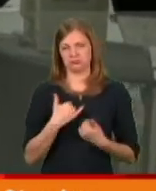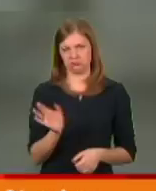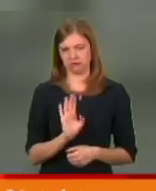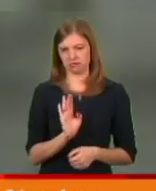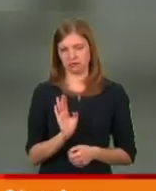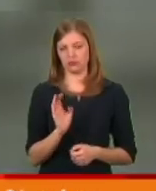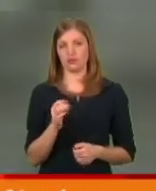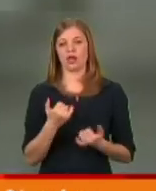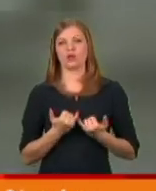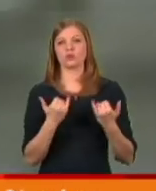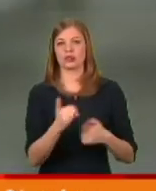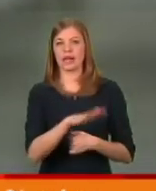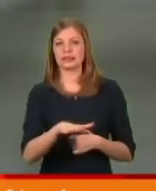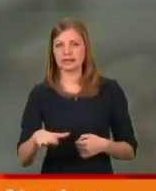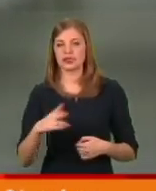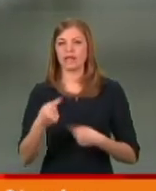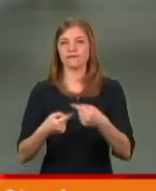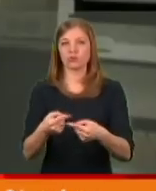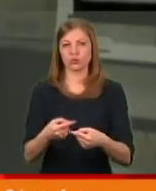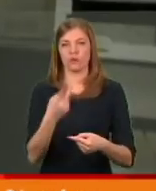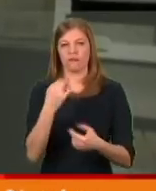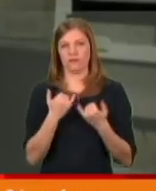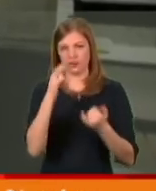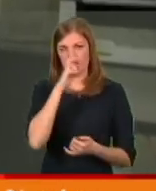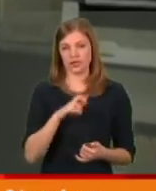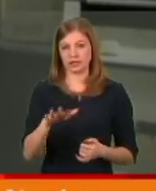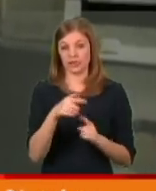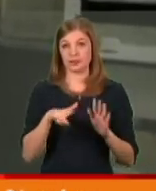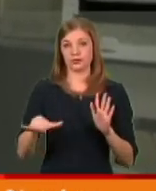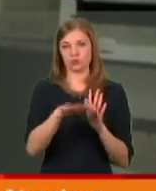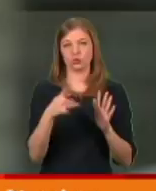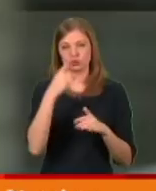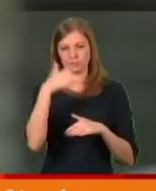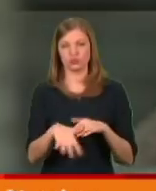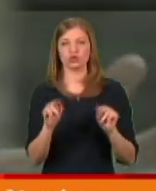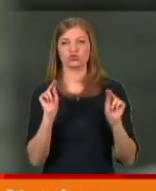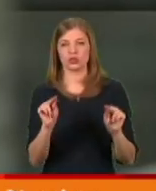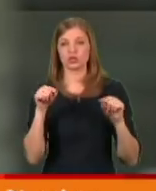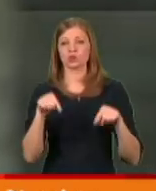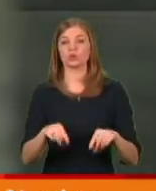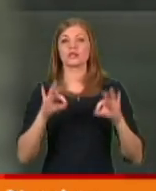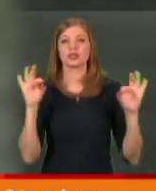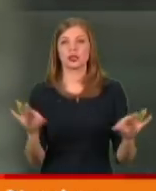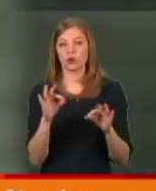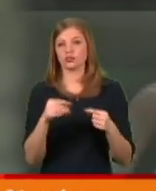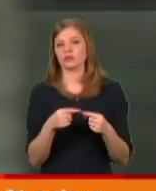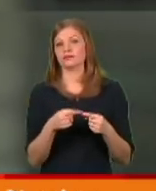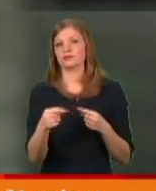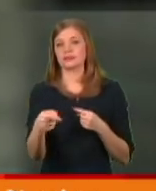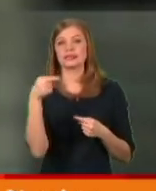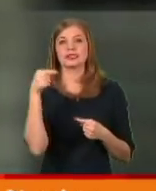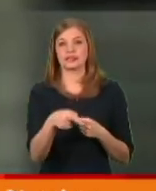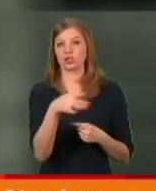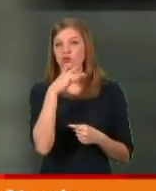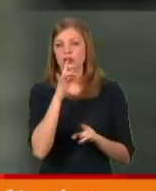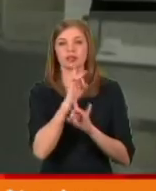себя, а для наших детей, внуков, для страны. Вот зона здесь нужно понять честно. Здесь никогда в ближайшие тысячи